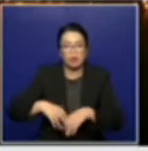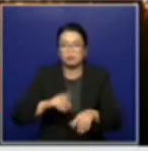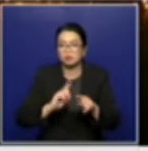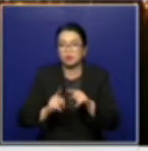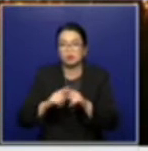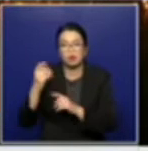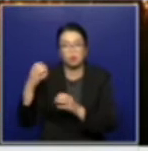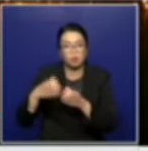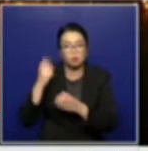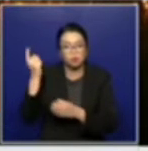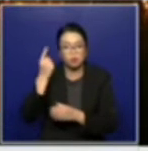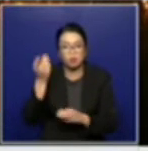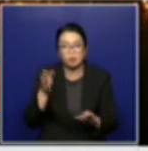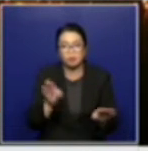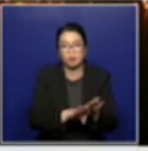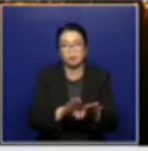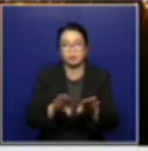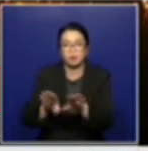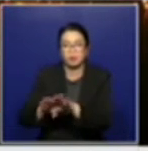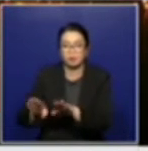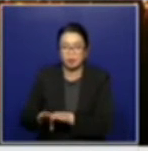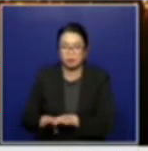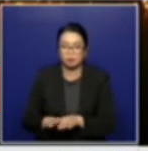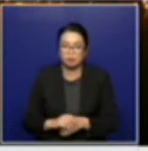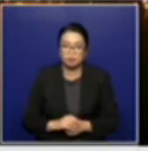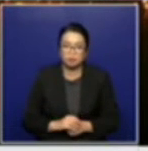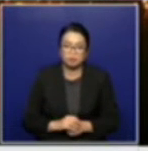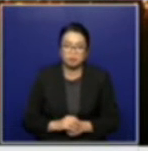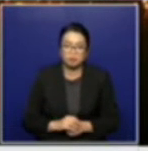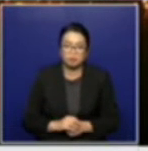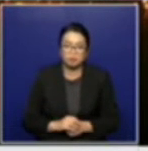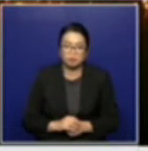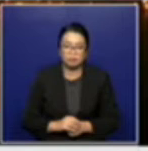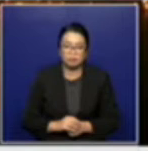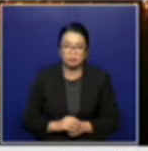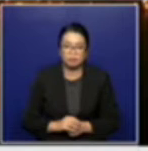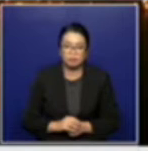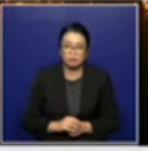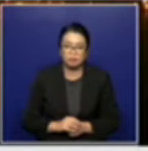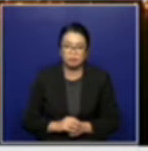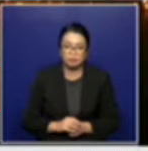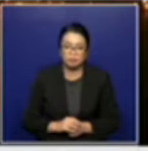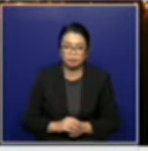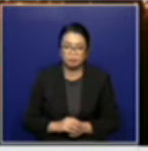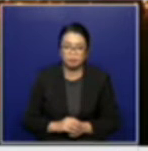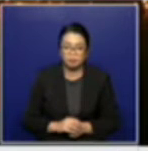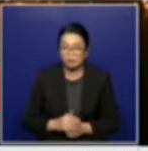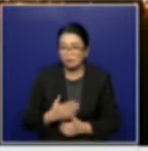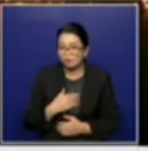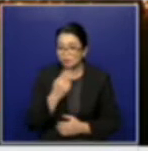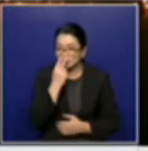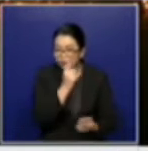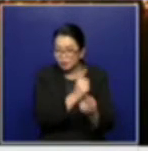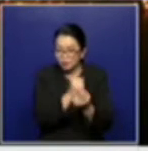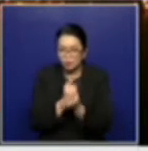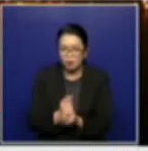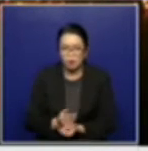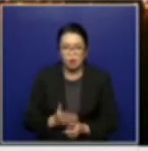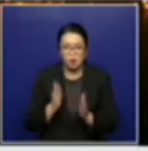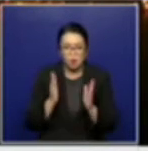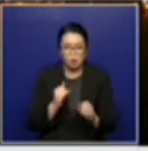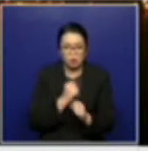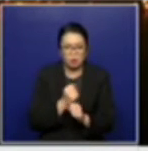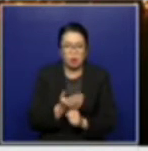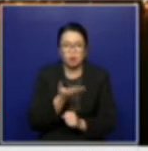ที่ยวส่งผลต่อการลดชั่วโมงการทำงานของพนักงานลงท่านประธานครับจะเห็นได้ว่าพนักงานถูกขอร้องให้หยุดง